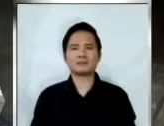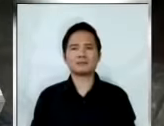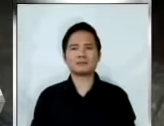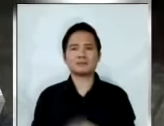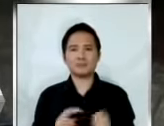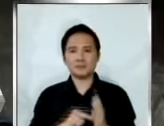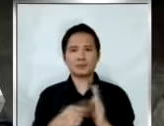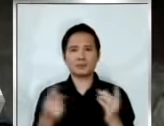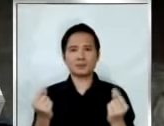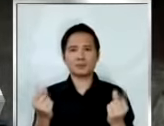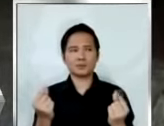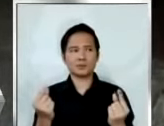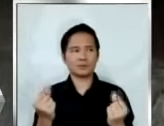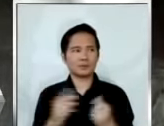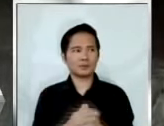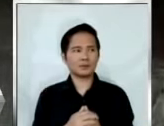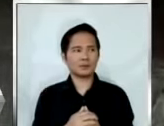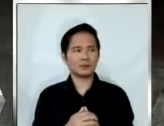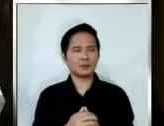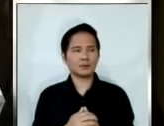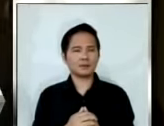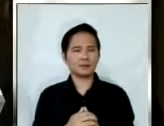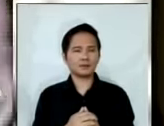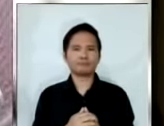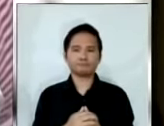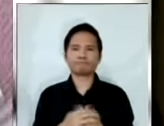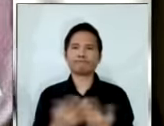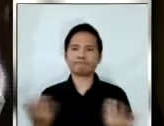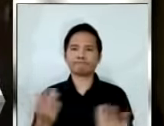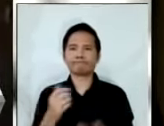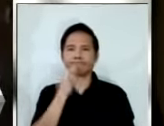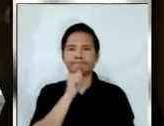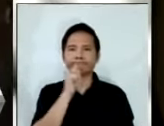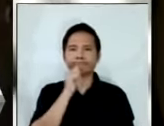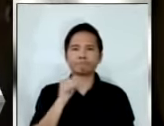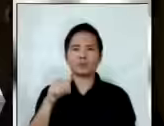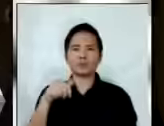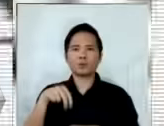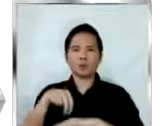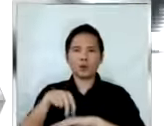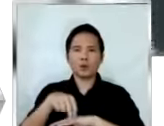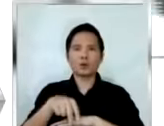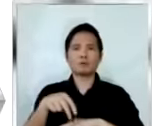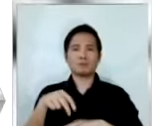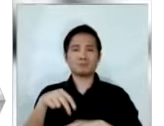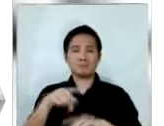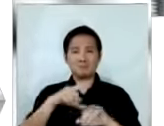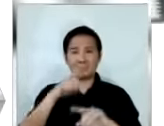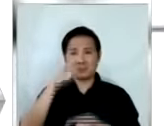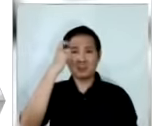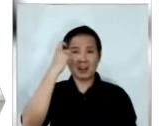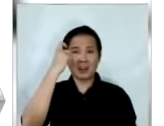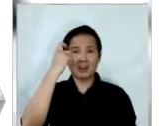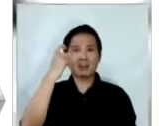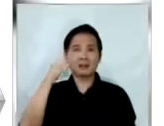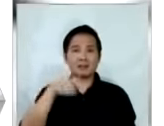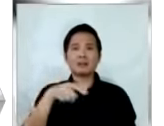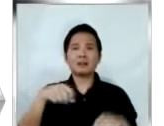ko na lang. Kami sa karamihan naglalakad din. Ayaw umangkas dahil bawal daw. Tanggap naman ng MMDA